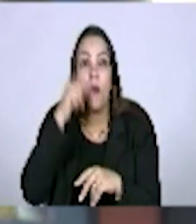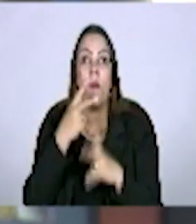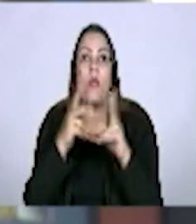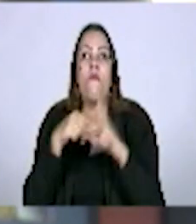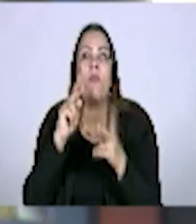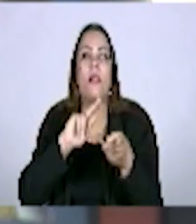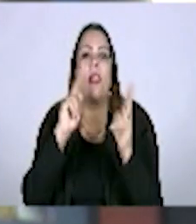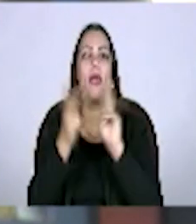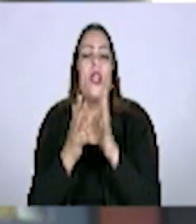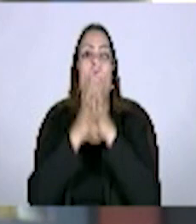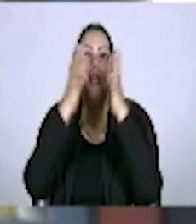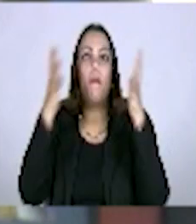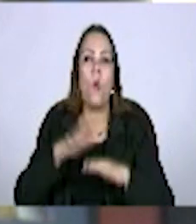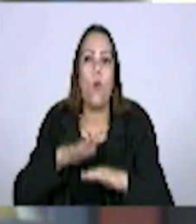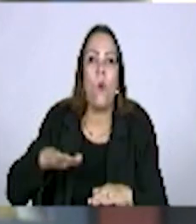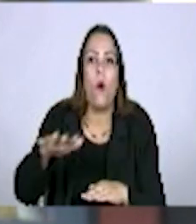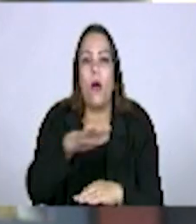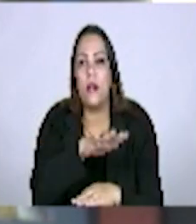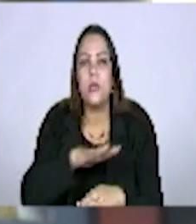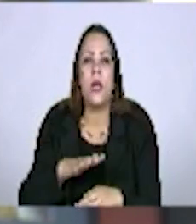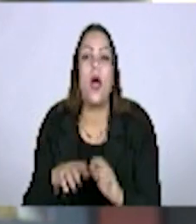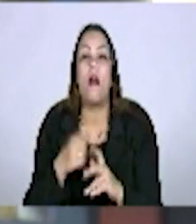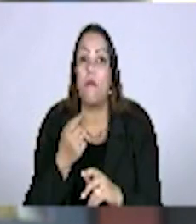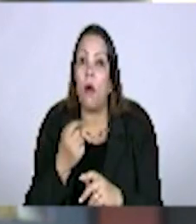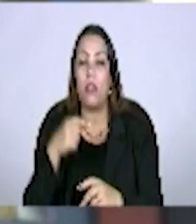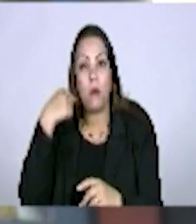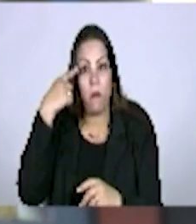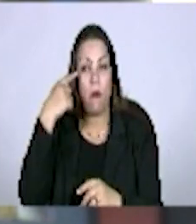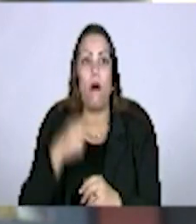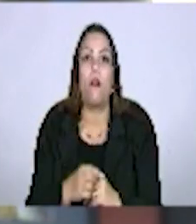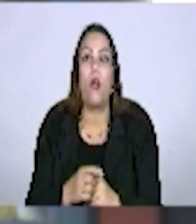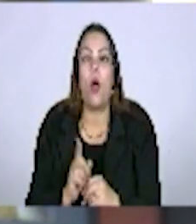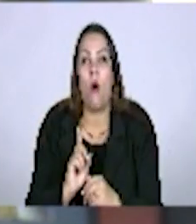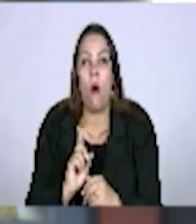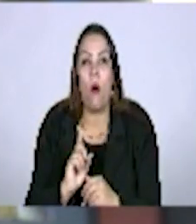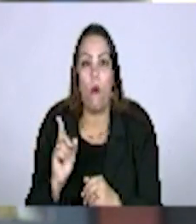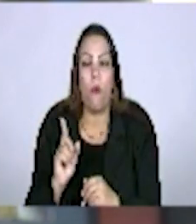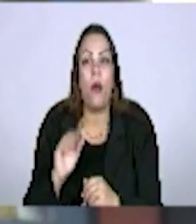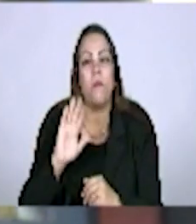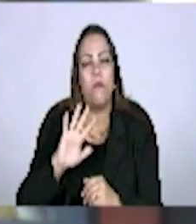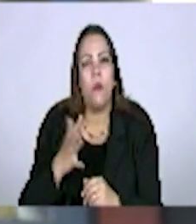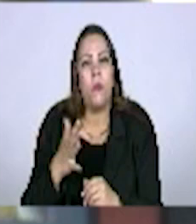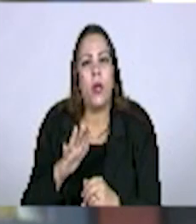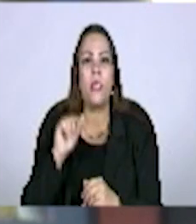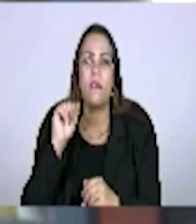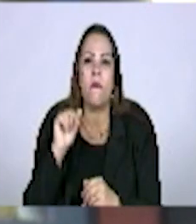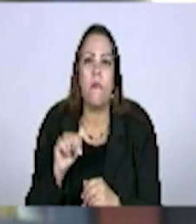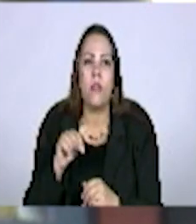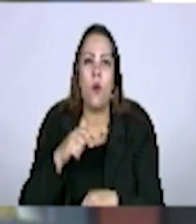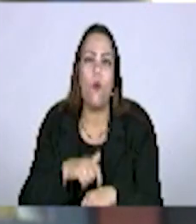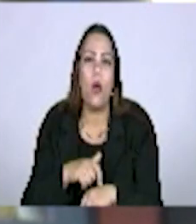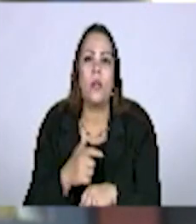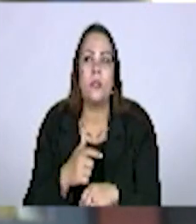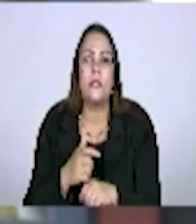يبقى تغيير كبير وموسع ا البعض بيعتقد ان هو هيكون ربما في اثناء